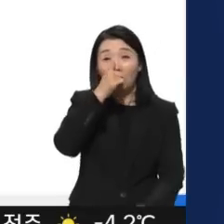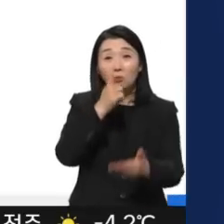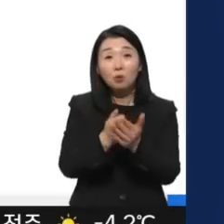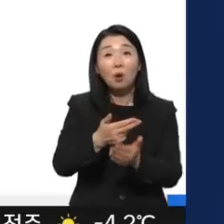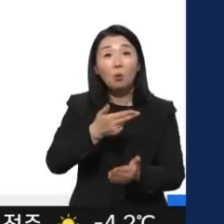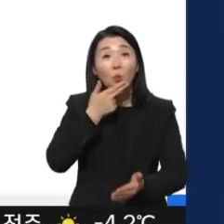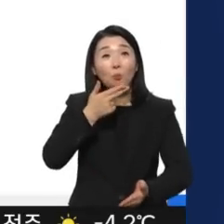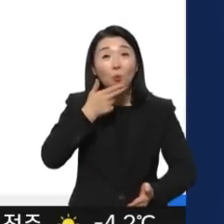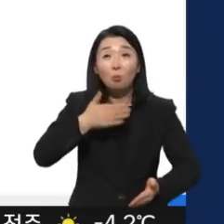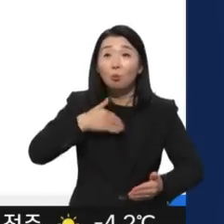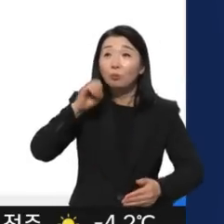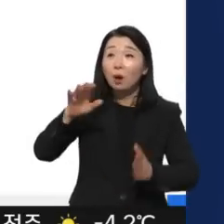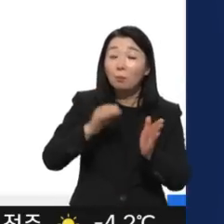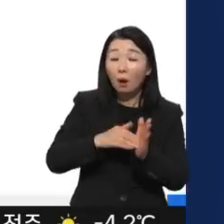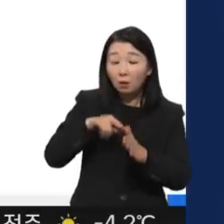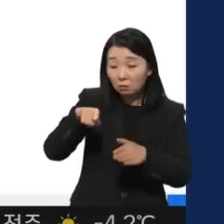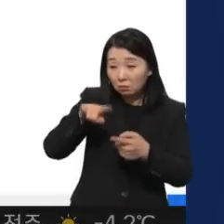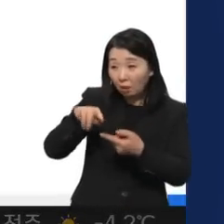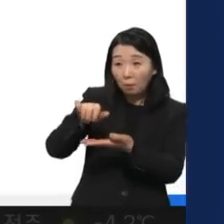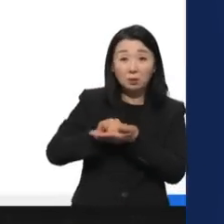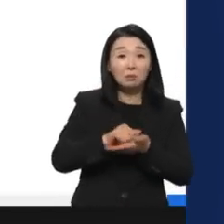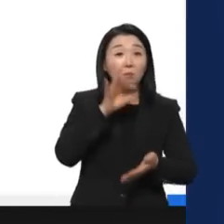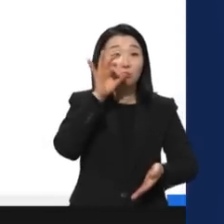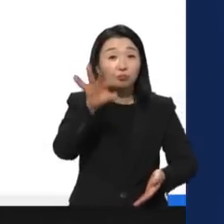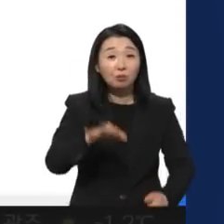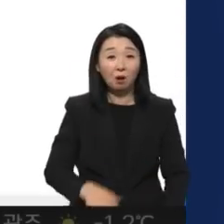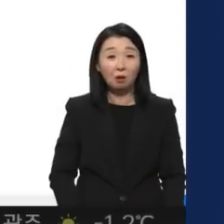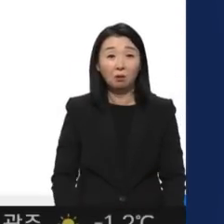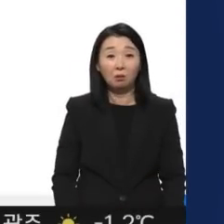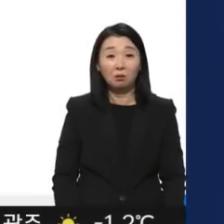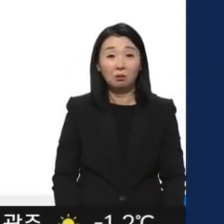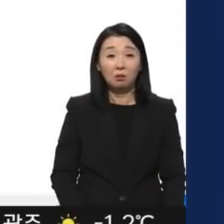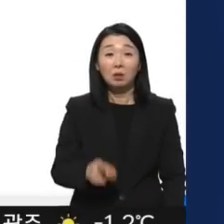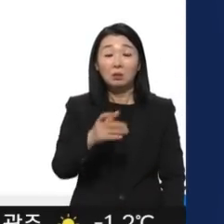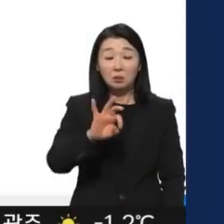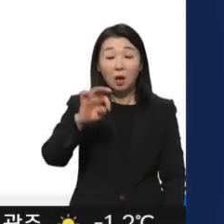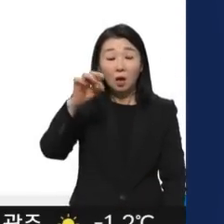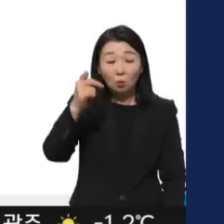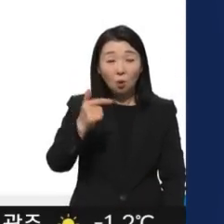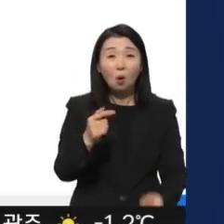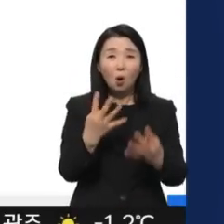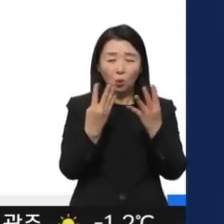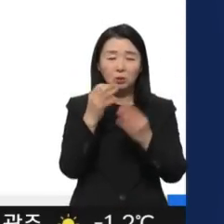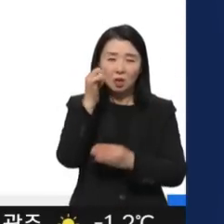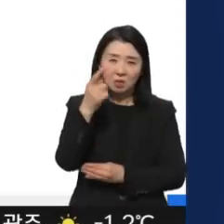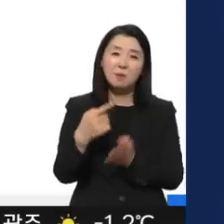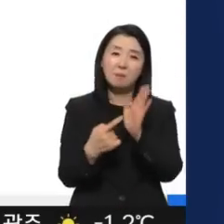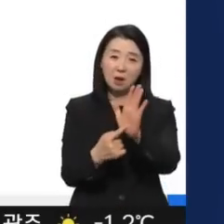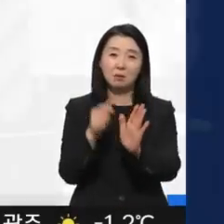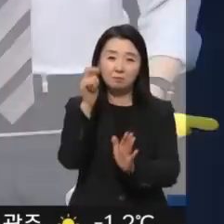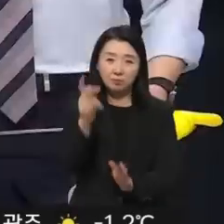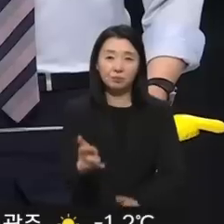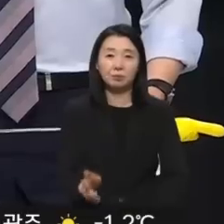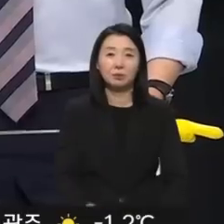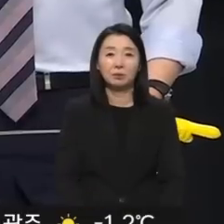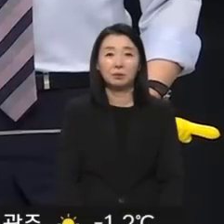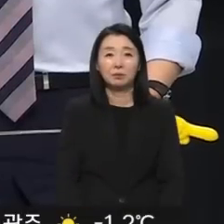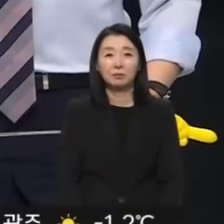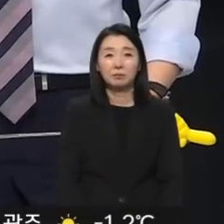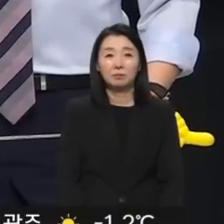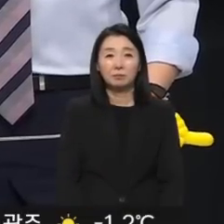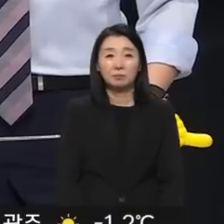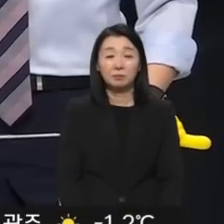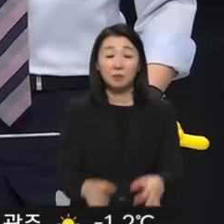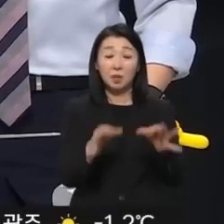주장해온 나로서는 받아들일 수 없는 요건임을 창원교도소 측에 이미 여러 차례 밝혔습니다. 김